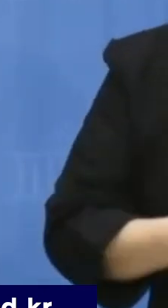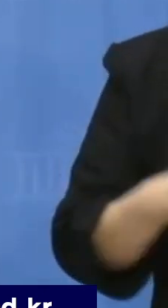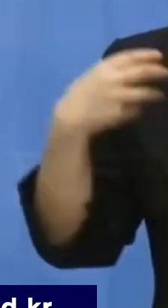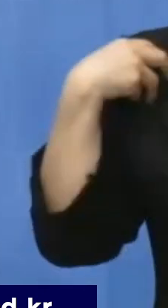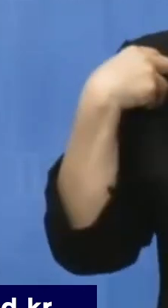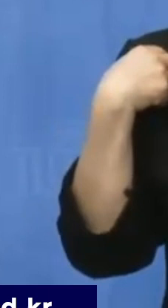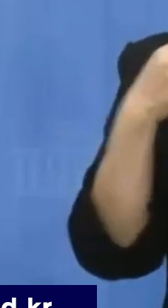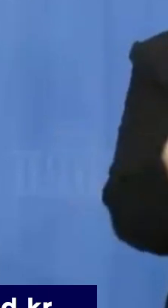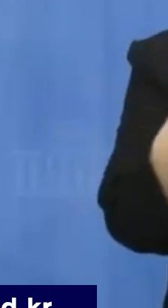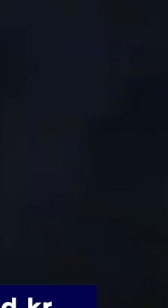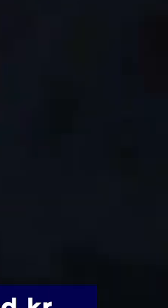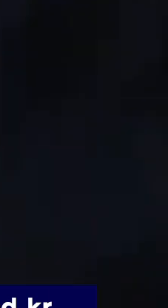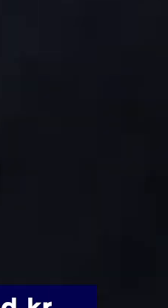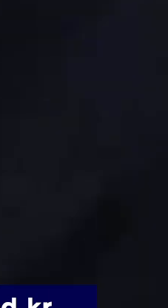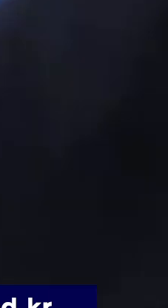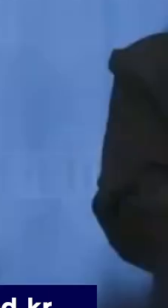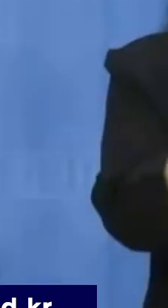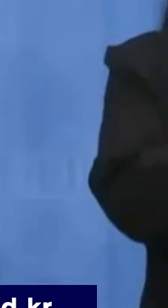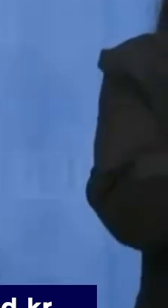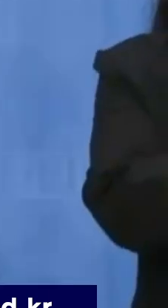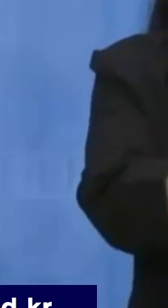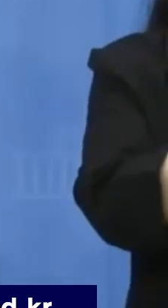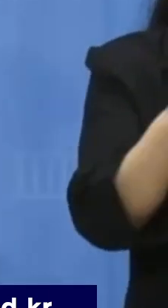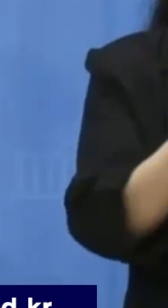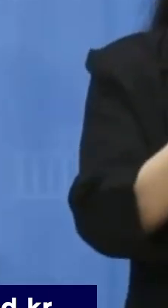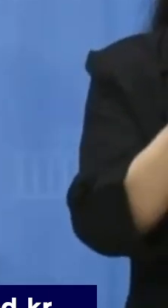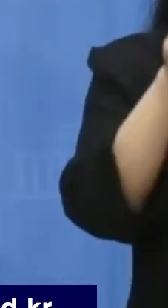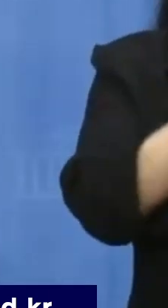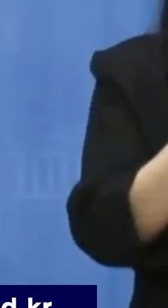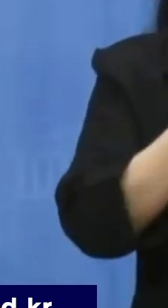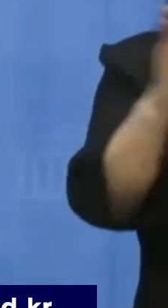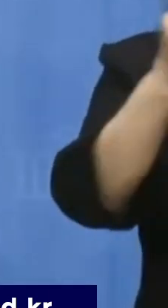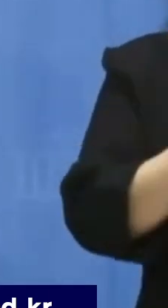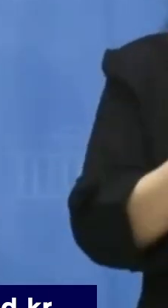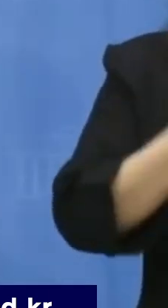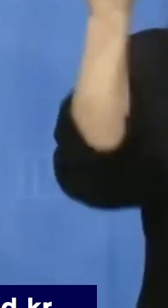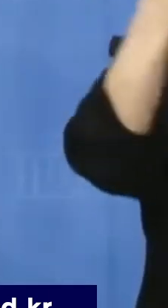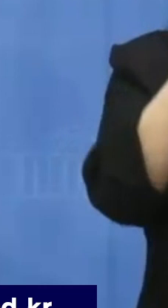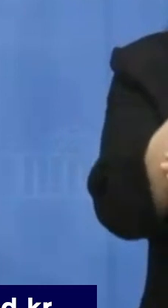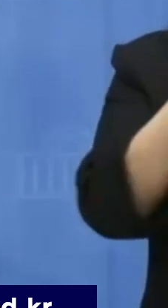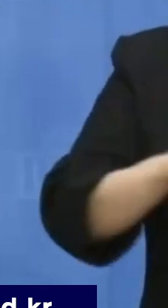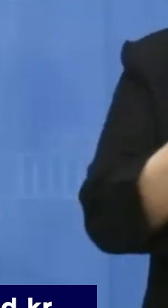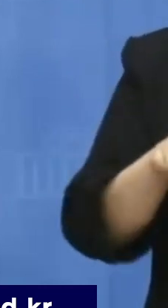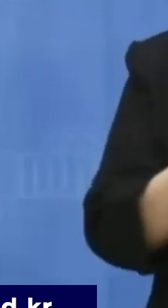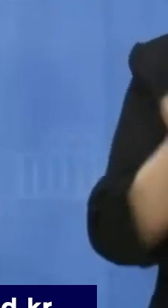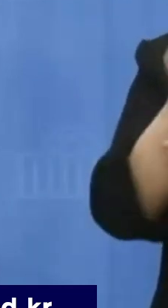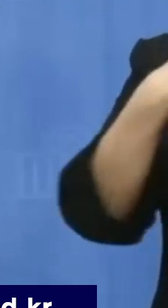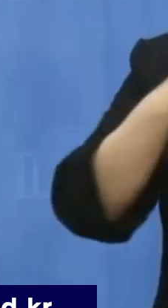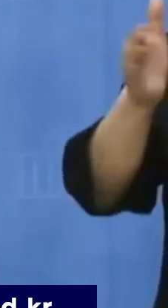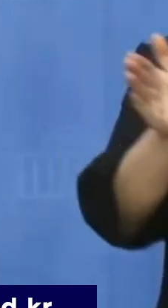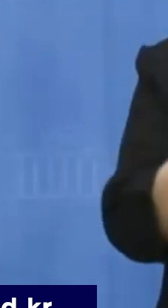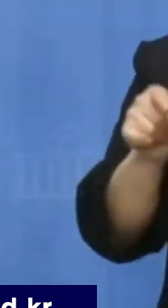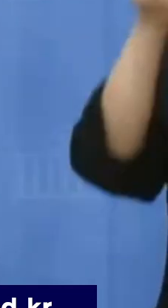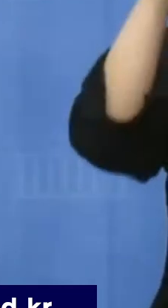등을 폐지하여 폐단을 혁파하고 투명한 국정운영을 위해 행안부 내